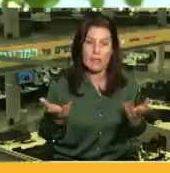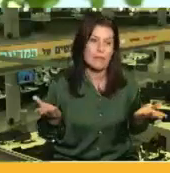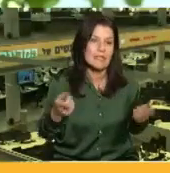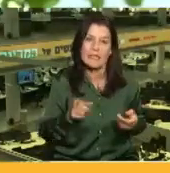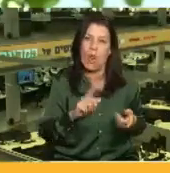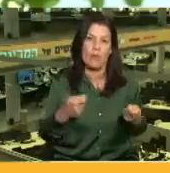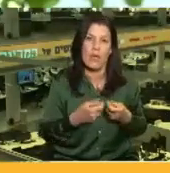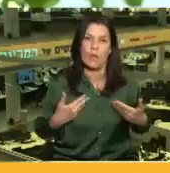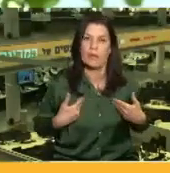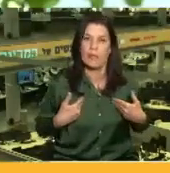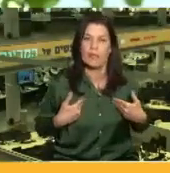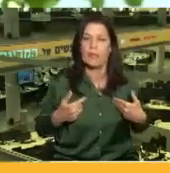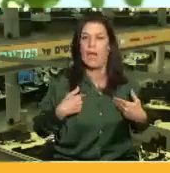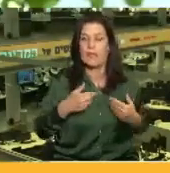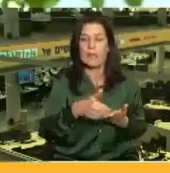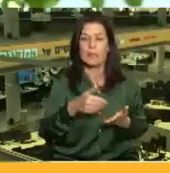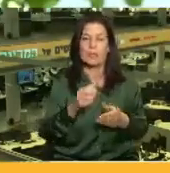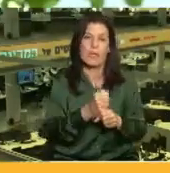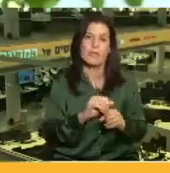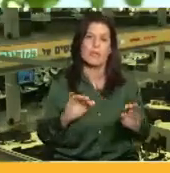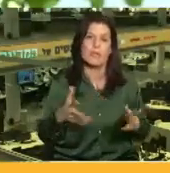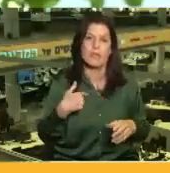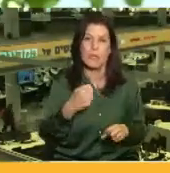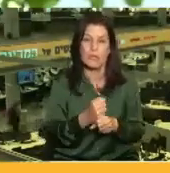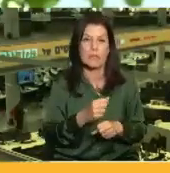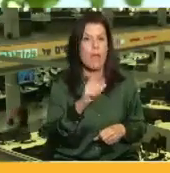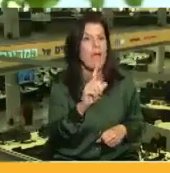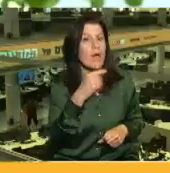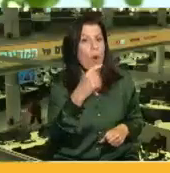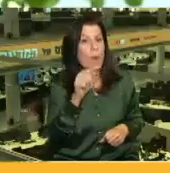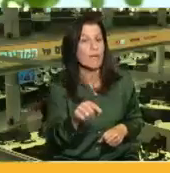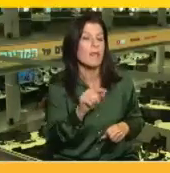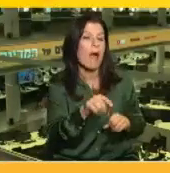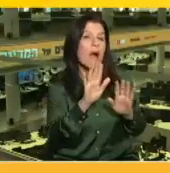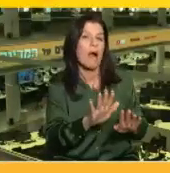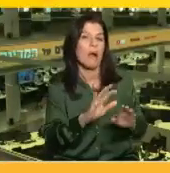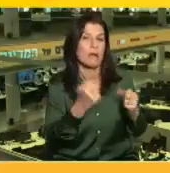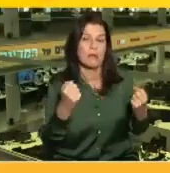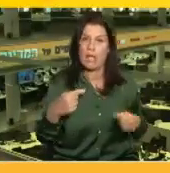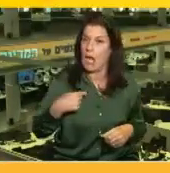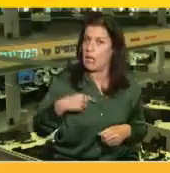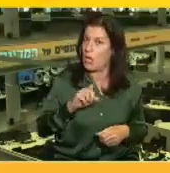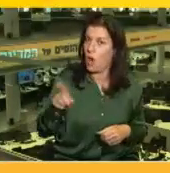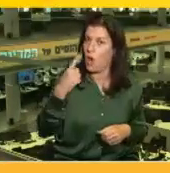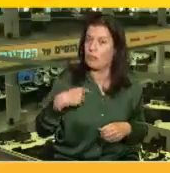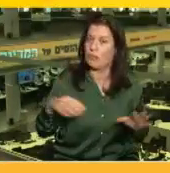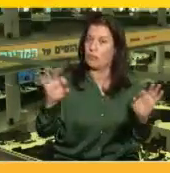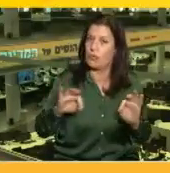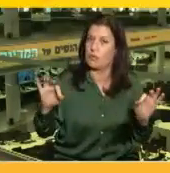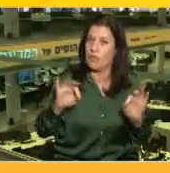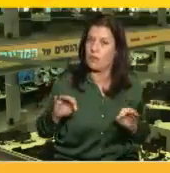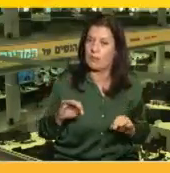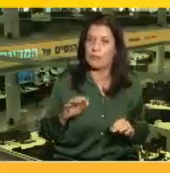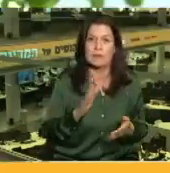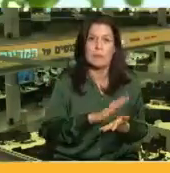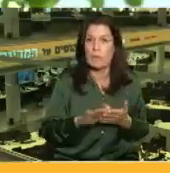בידיי. אני אמשיך לעשות את מה שאני עושה. אבל אומרים לך, זאת ההלכה, זאת ההלכה, והיא מחייבת אותה. לי לא אומרים שום דבר. אותך לא מזמינים פשוט.